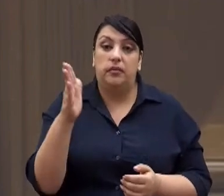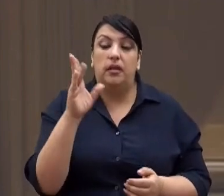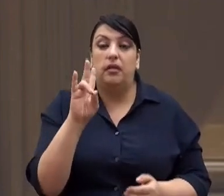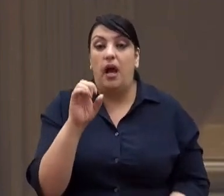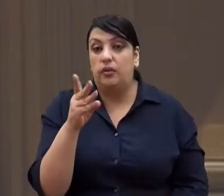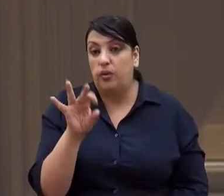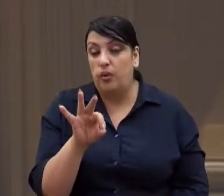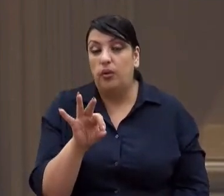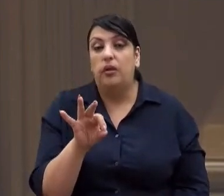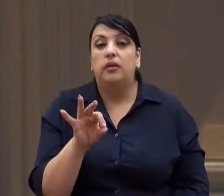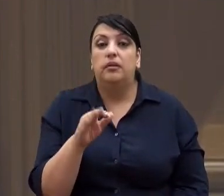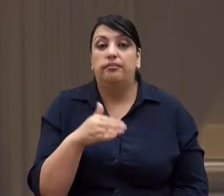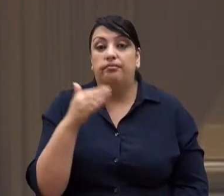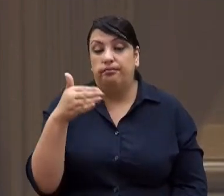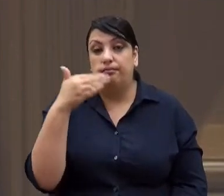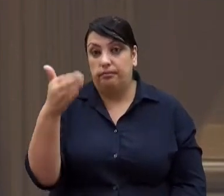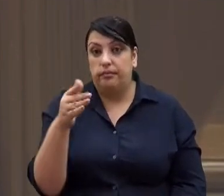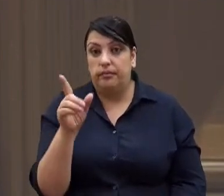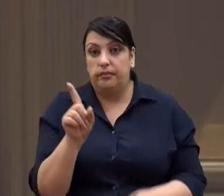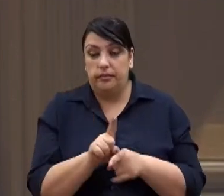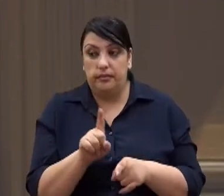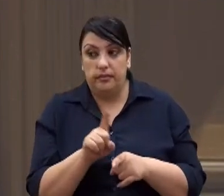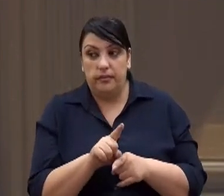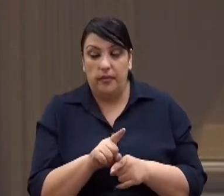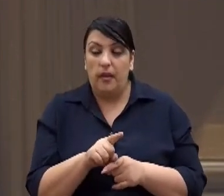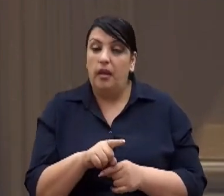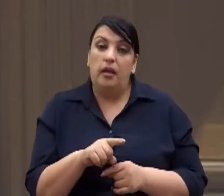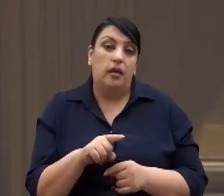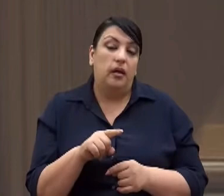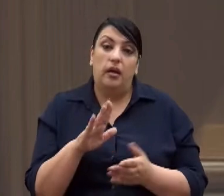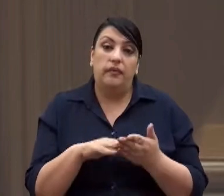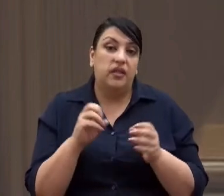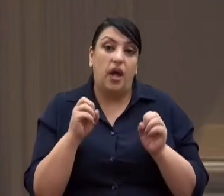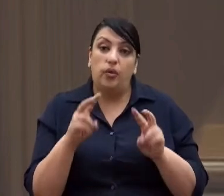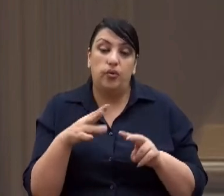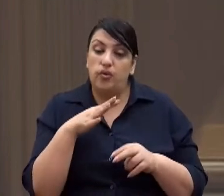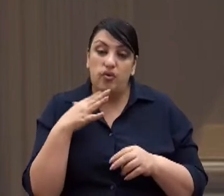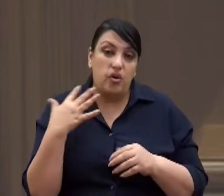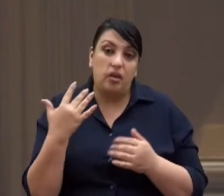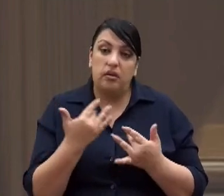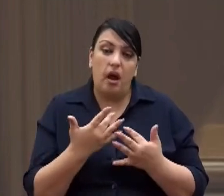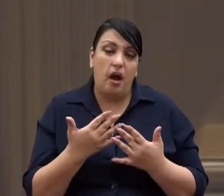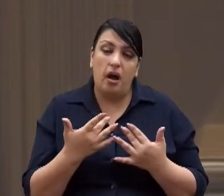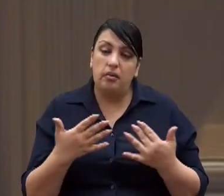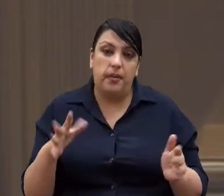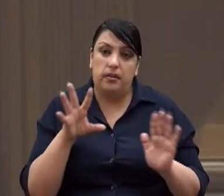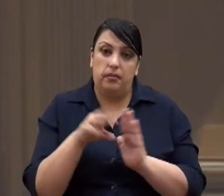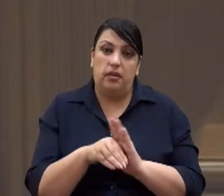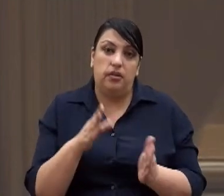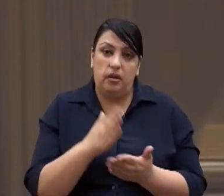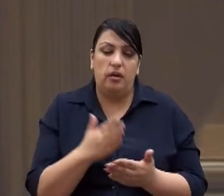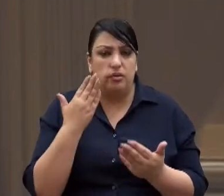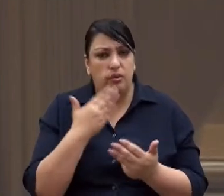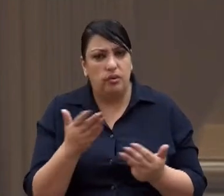դա, կրկնում եմ, անվտանգությունը բազմաշերտ հասկացություն է, դա ժողովրդավարության անվտանգությունն